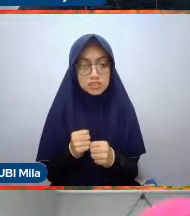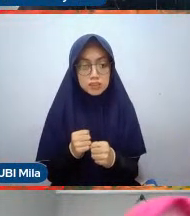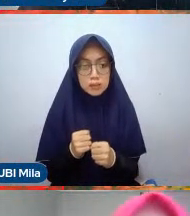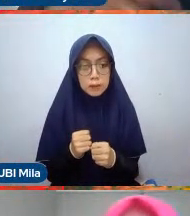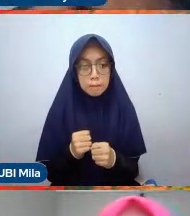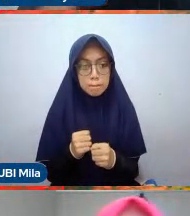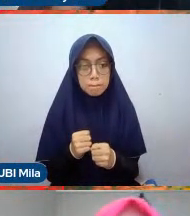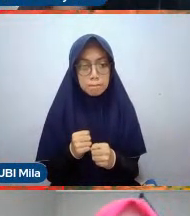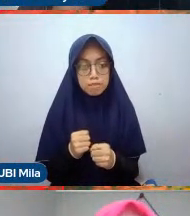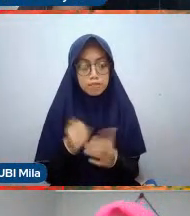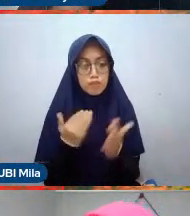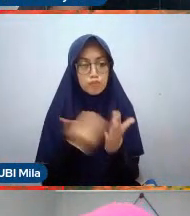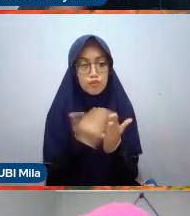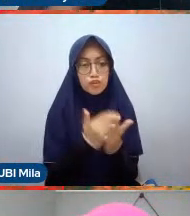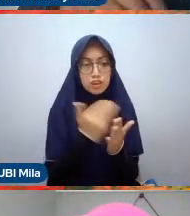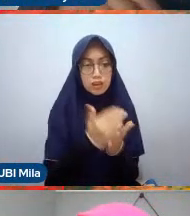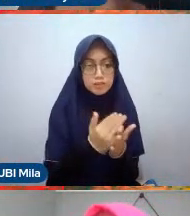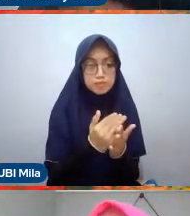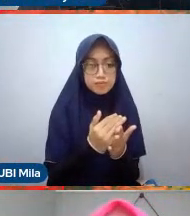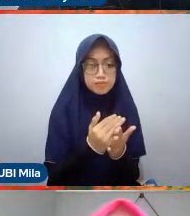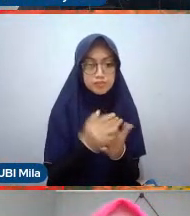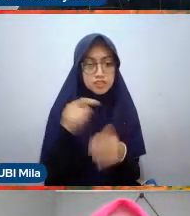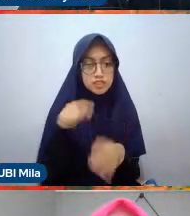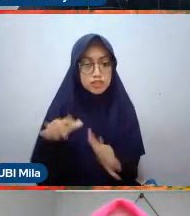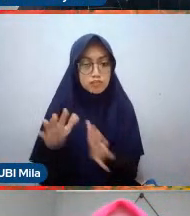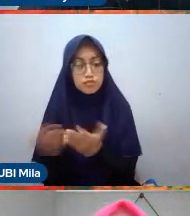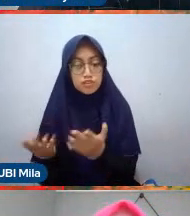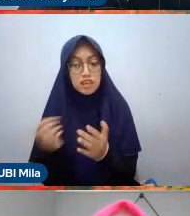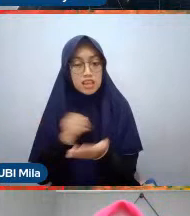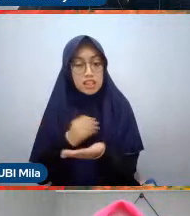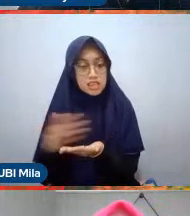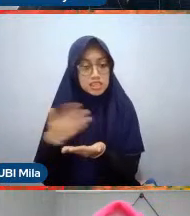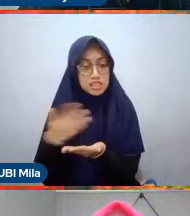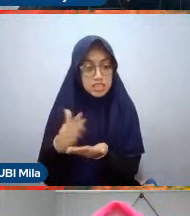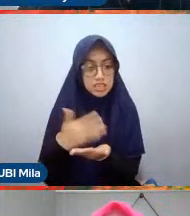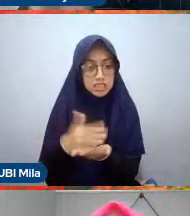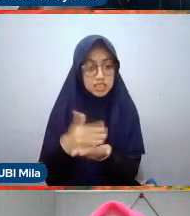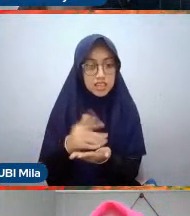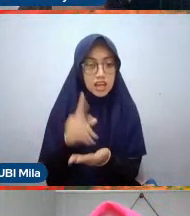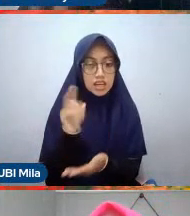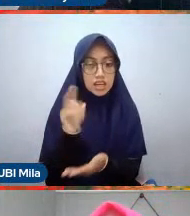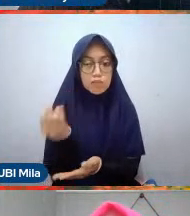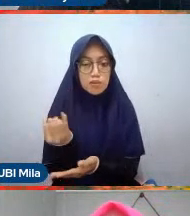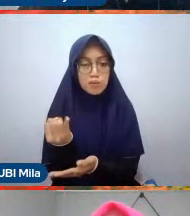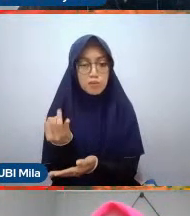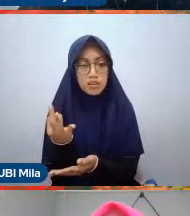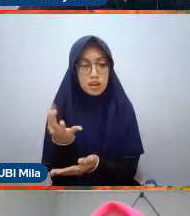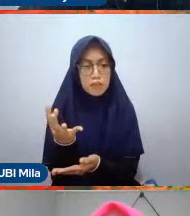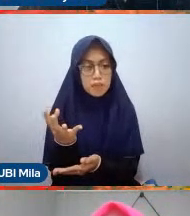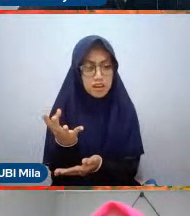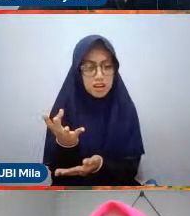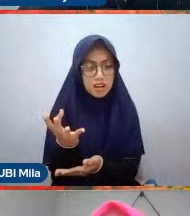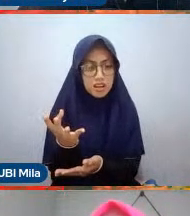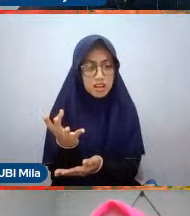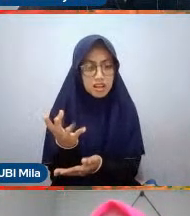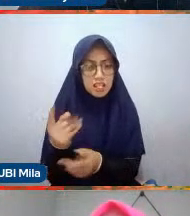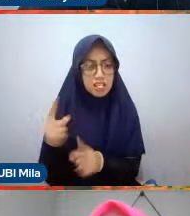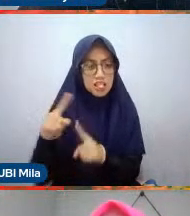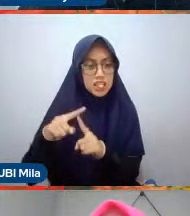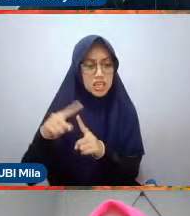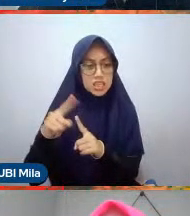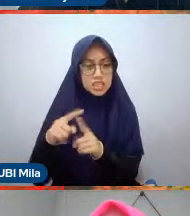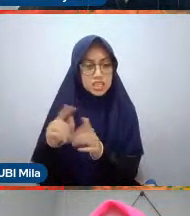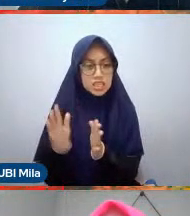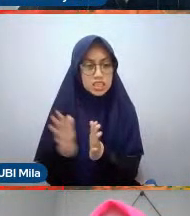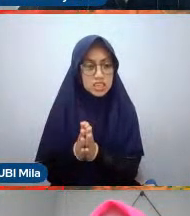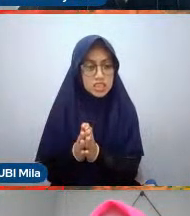program dan lain-lain. Di buku yang saya sharing nanti itu ada beberapa ini, ada beberapa apa namanya, ada beberapa teknik dan ada beberapa aktivitas yang